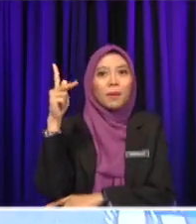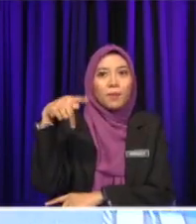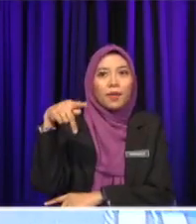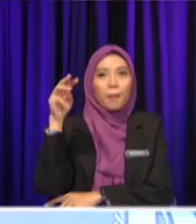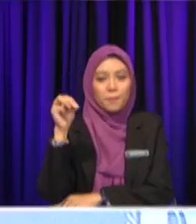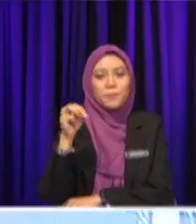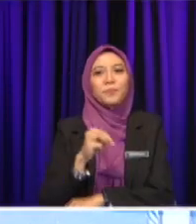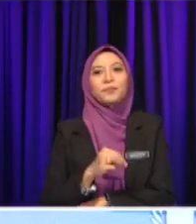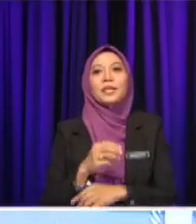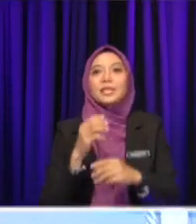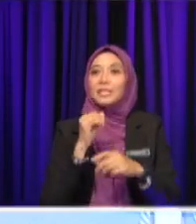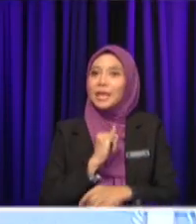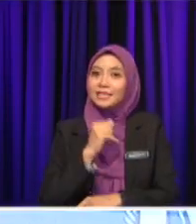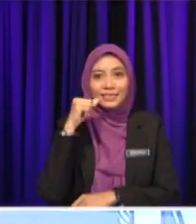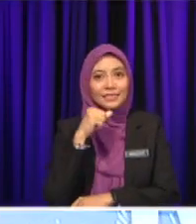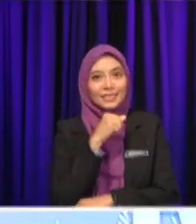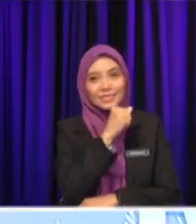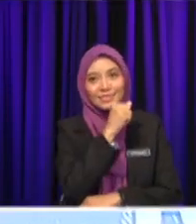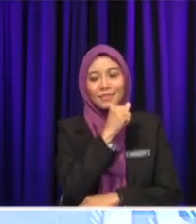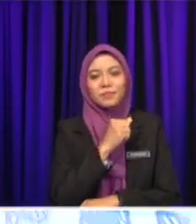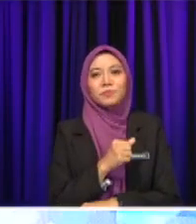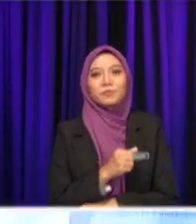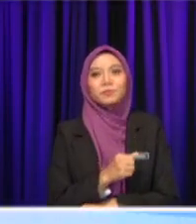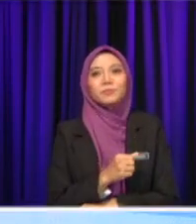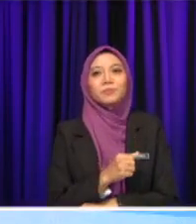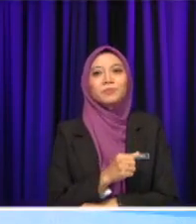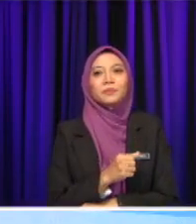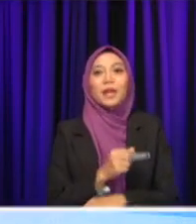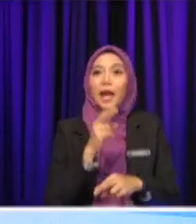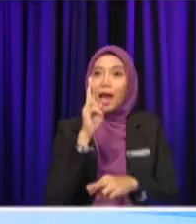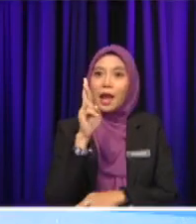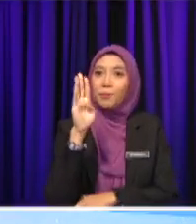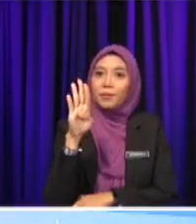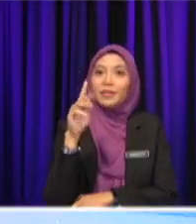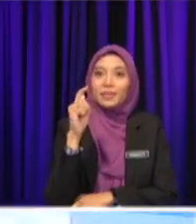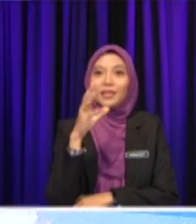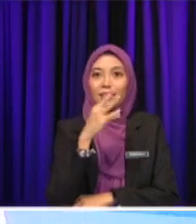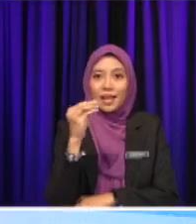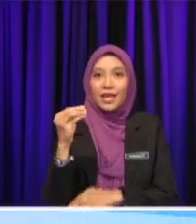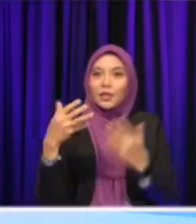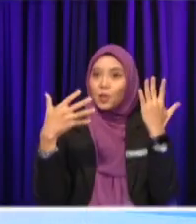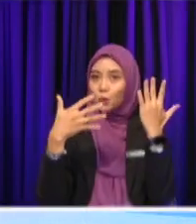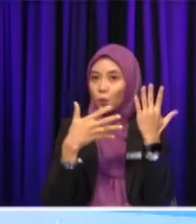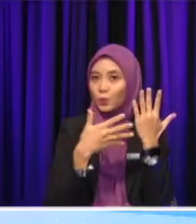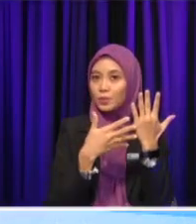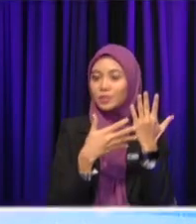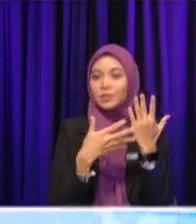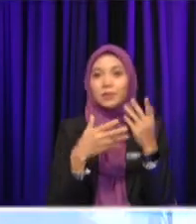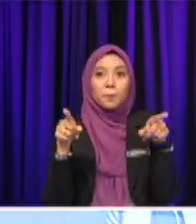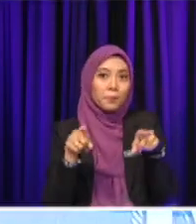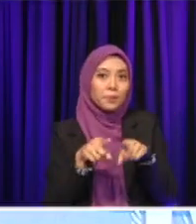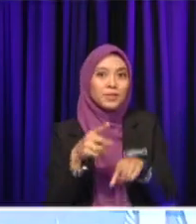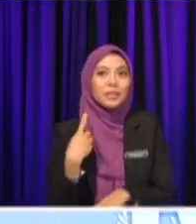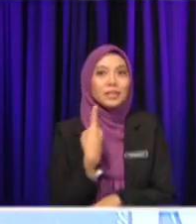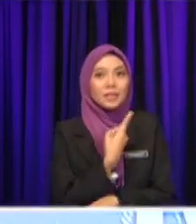Sufian Azman dalam slot tahap 2 dalam mata pelajaran Reka Bentuk dan Teknologi. Dan bersama dengan kita pada hari